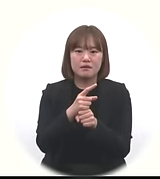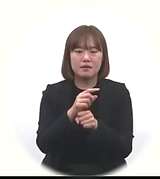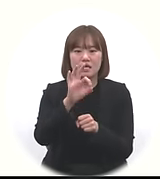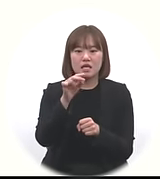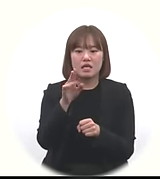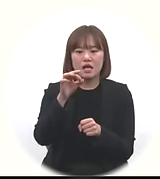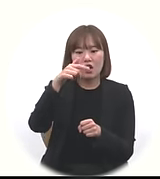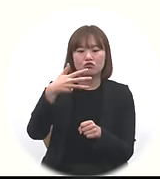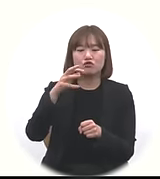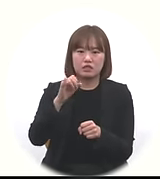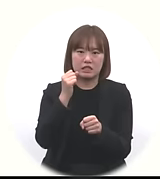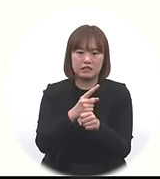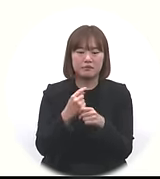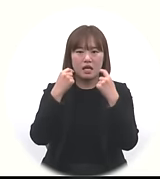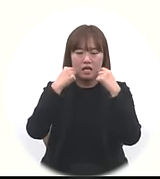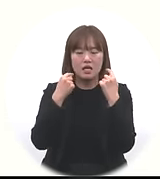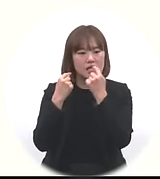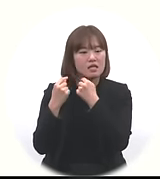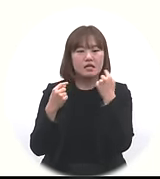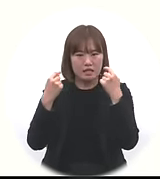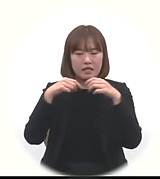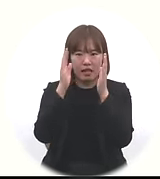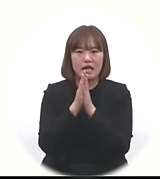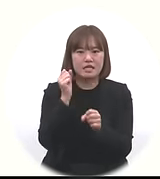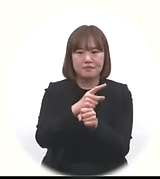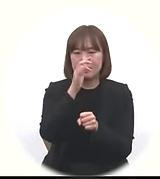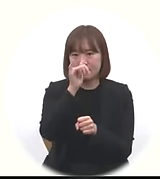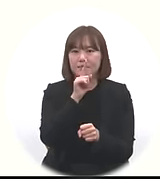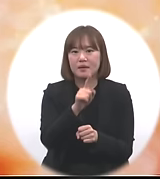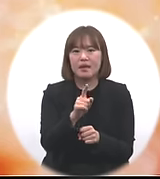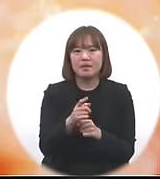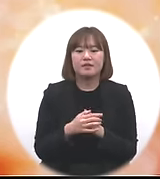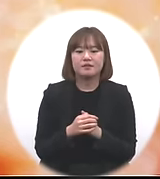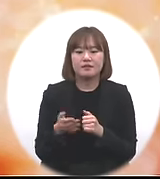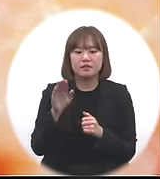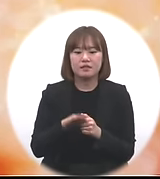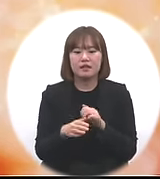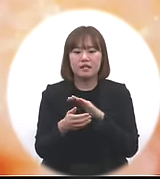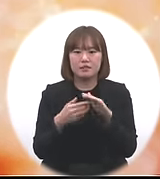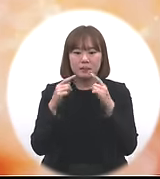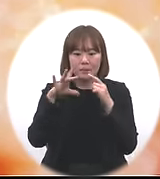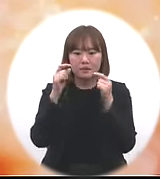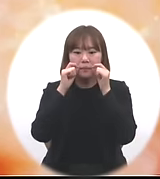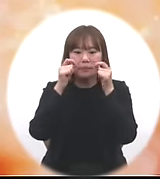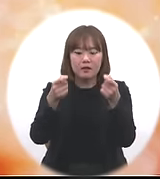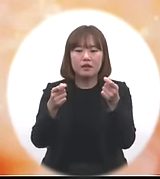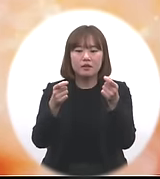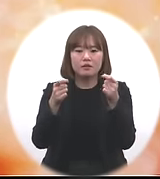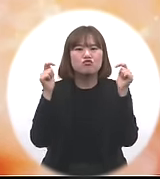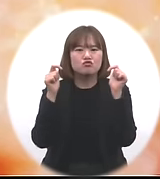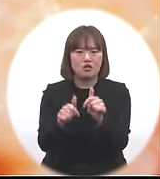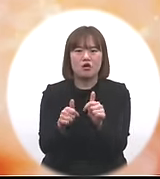다 만들어져서 저렇게 들어있답니다. 전이가 빠지고 연구치가 하나씩 나오는 거죠. 그런데 전이가 일찍 빠지면 연구치가 나올